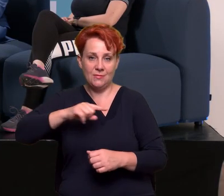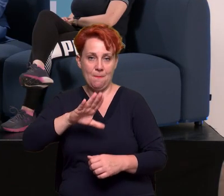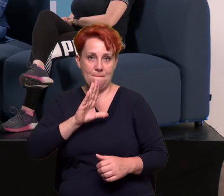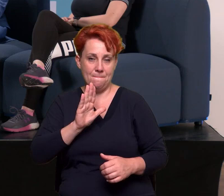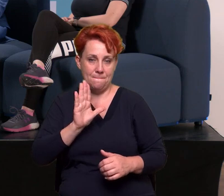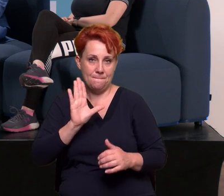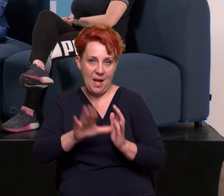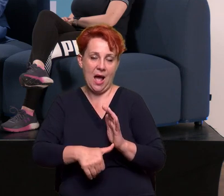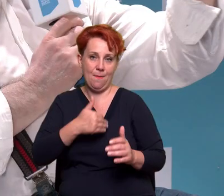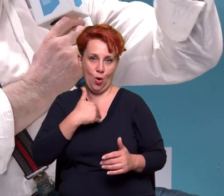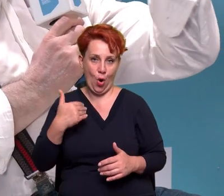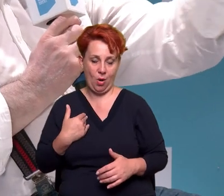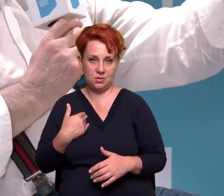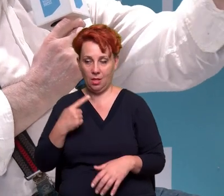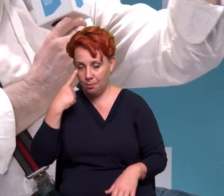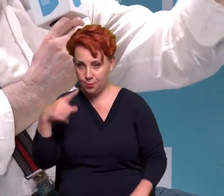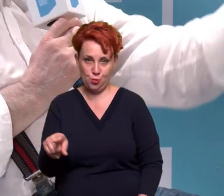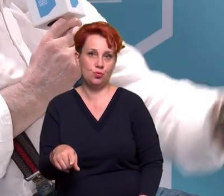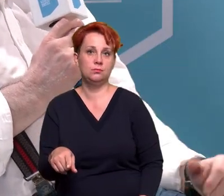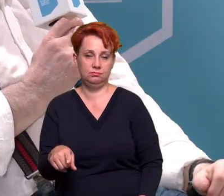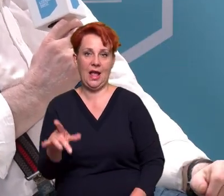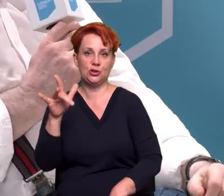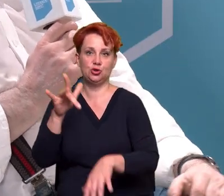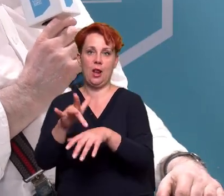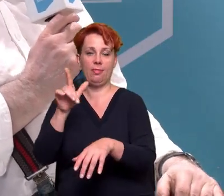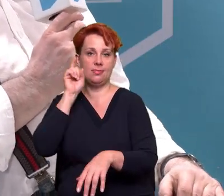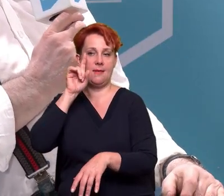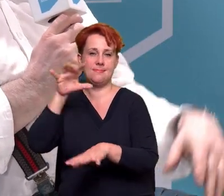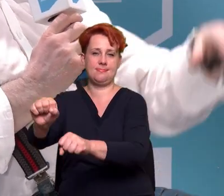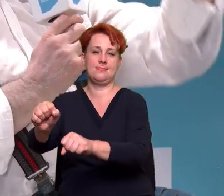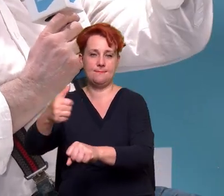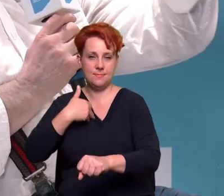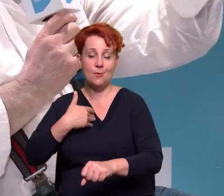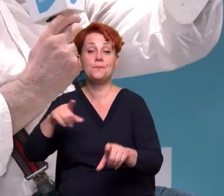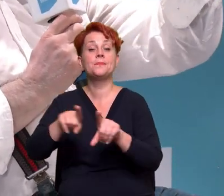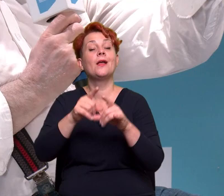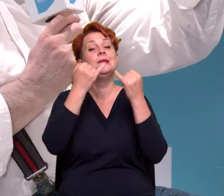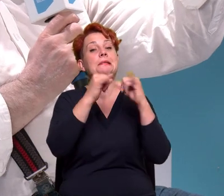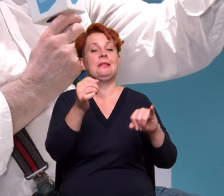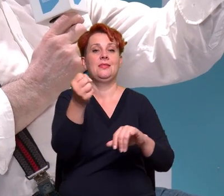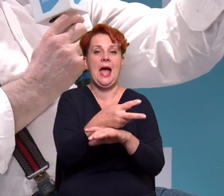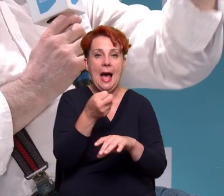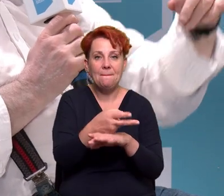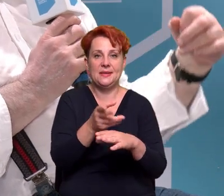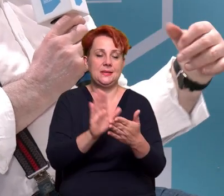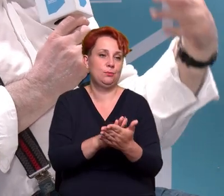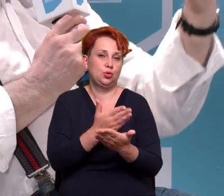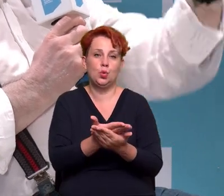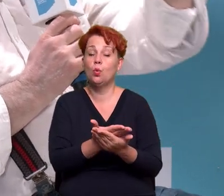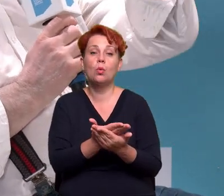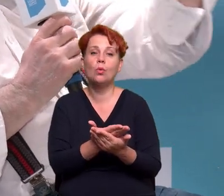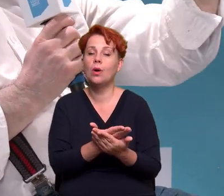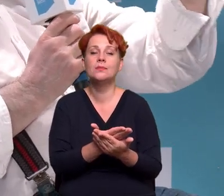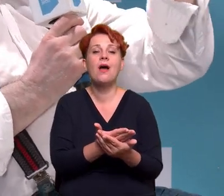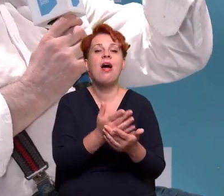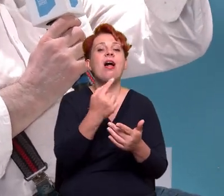bardzo bezpośredni kontakt z tym śladem niemieckości. Tam były też napisy na